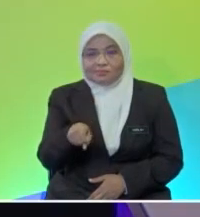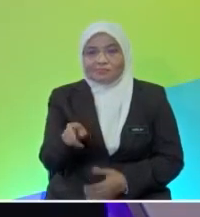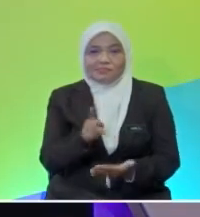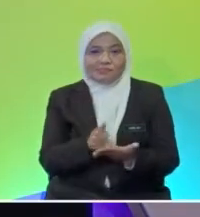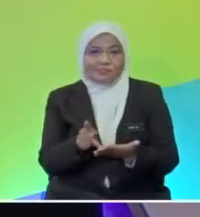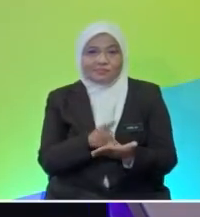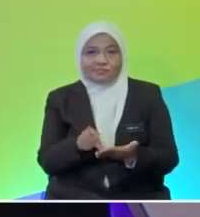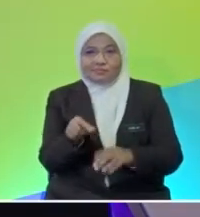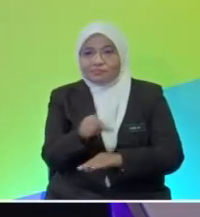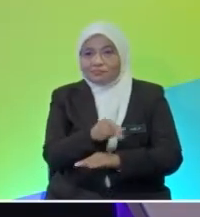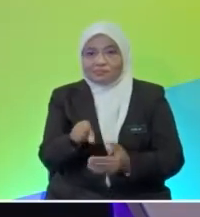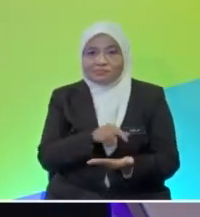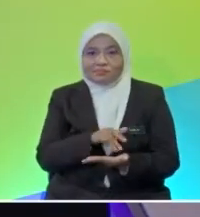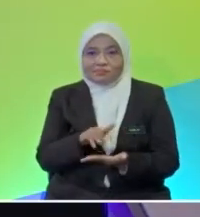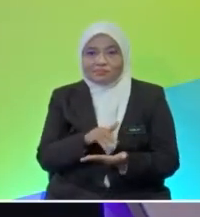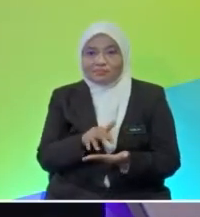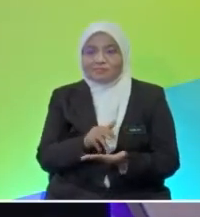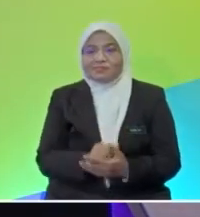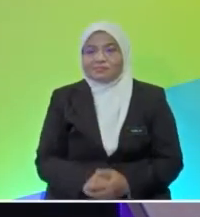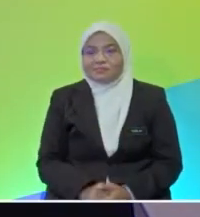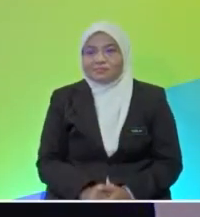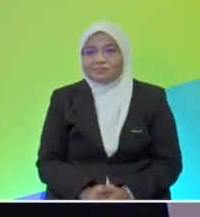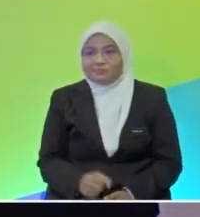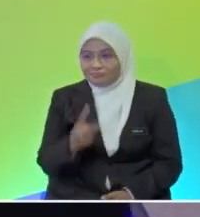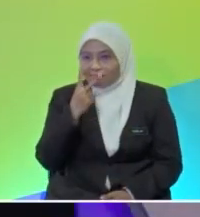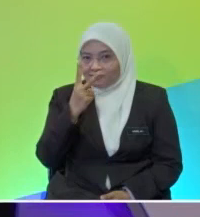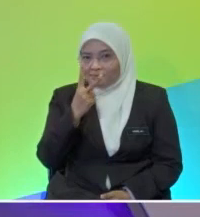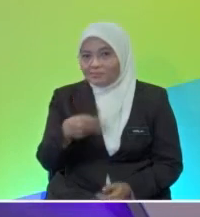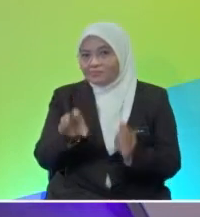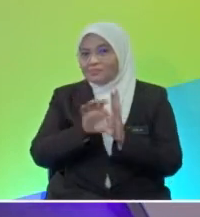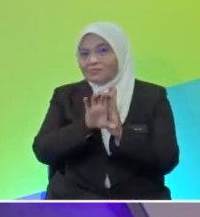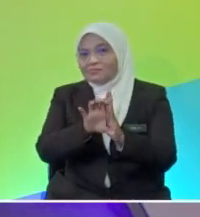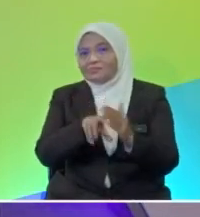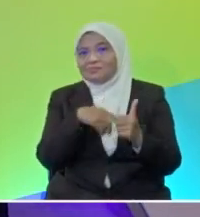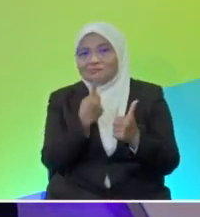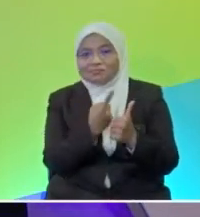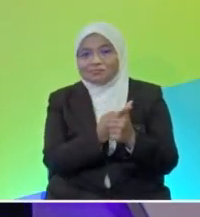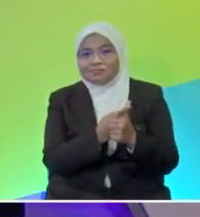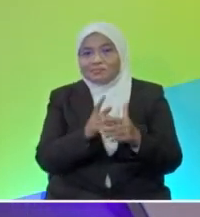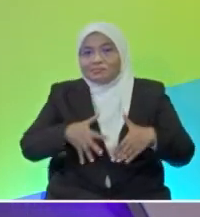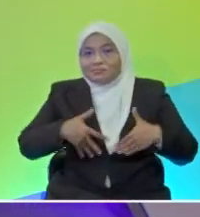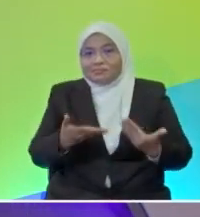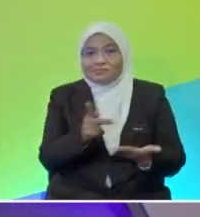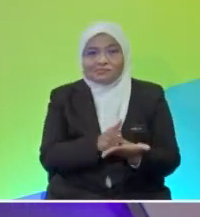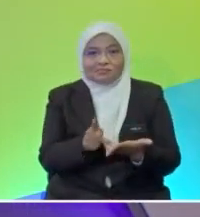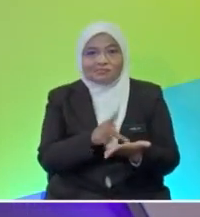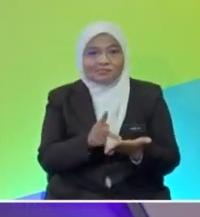contoh satu oke baik oke nah secara cepat kritik kandang Oke kita tidak menghina hati oke